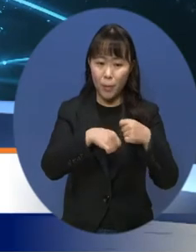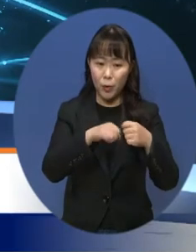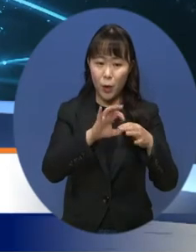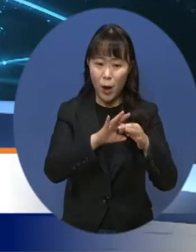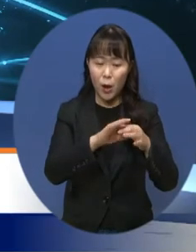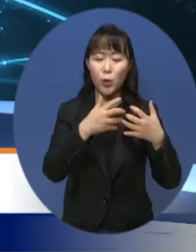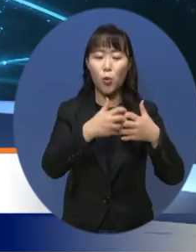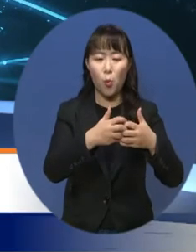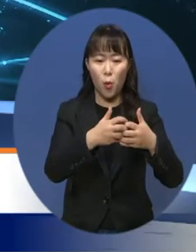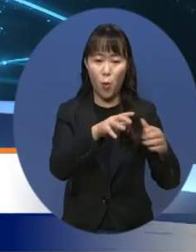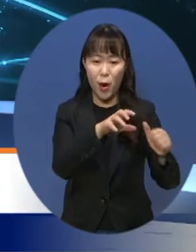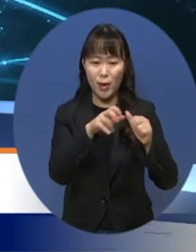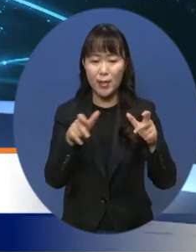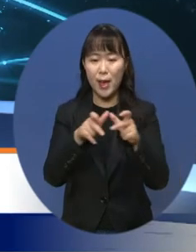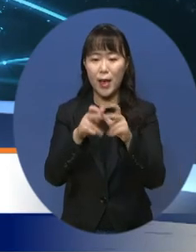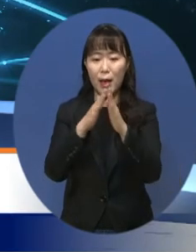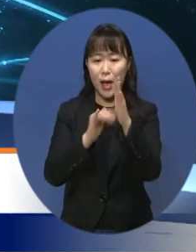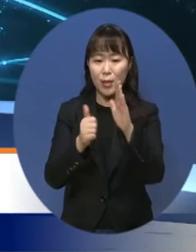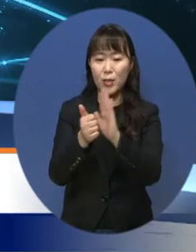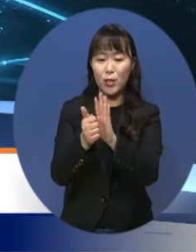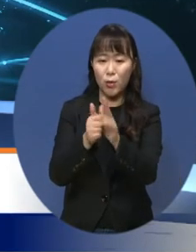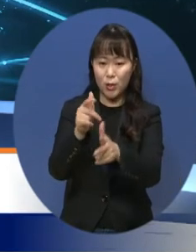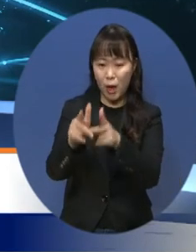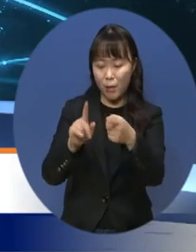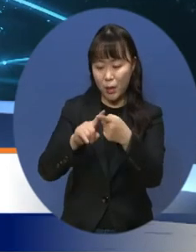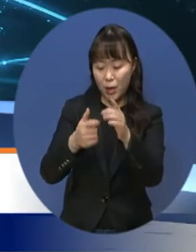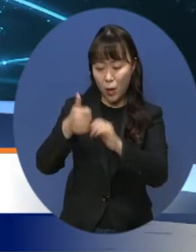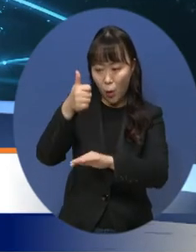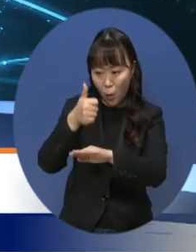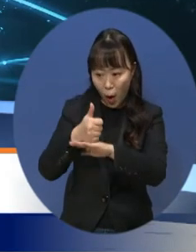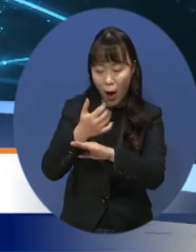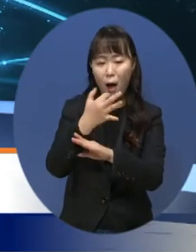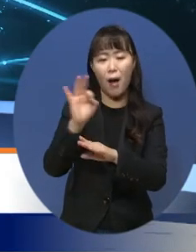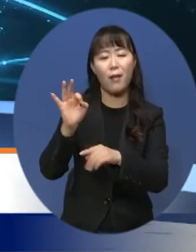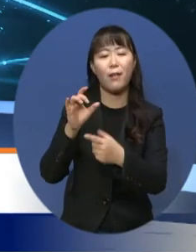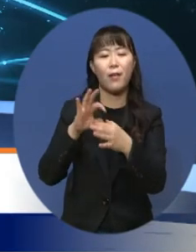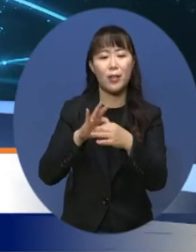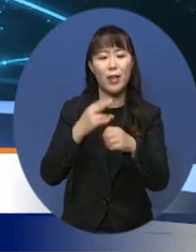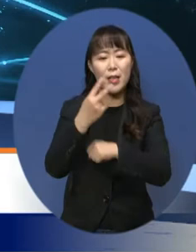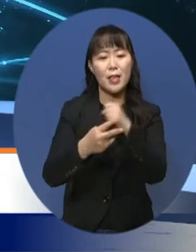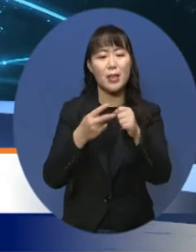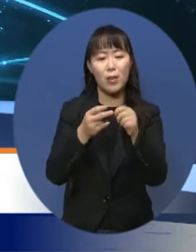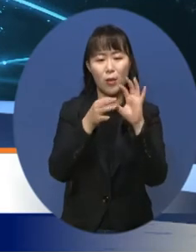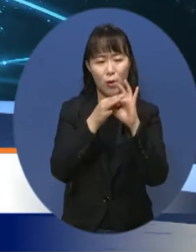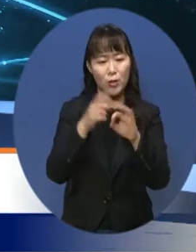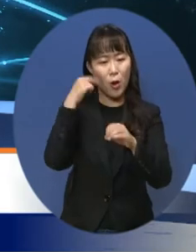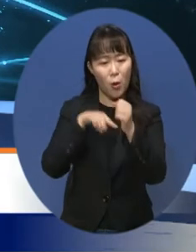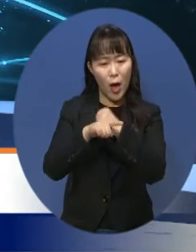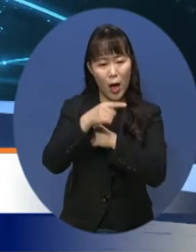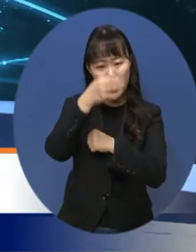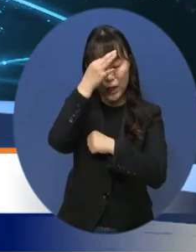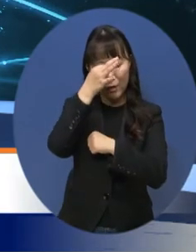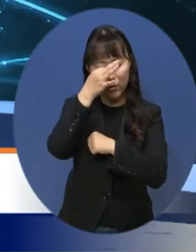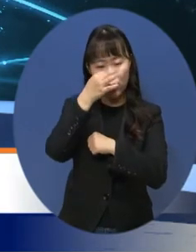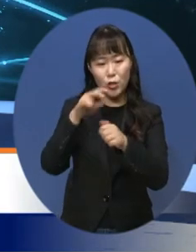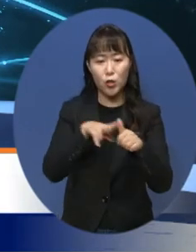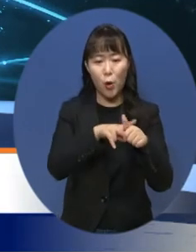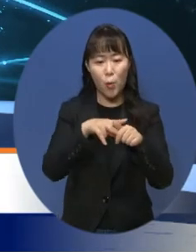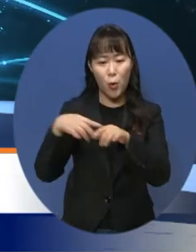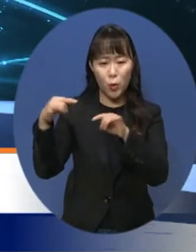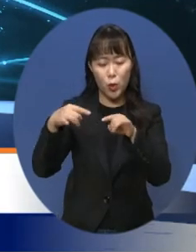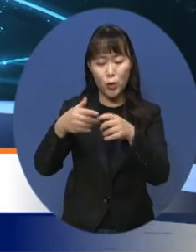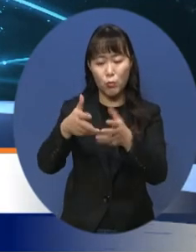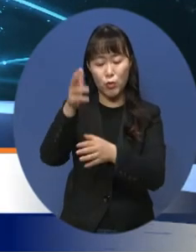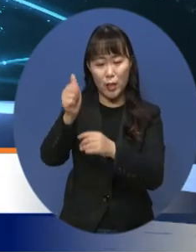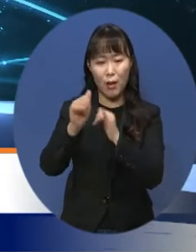활용한 장애인 가족 지원 사업 성과를 인정받아 2년 연속 과학기술정보통신부 장관상을 수상했습니다.